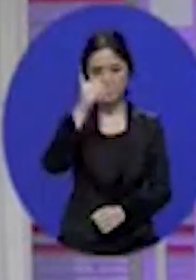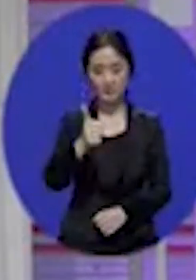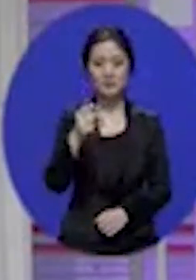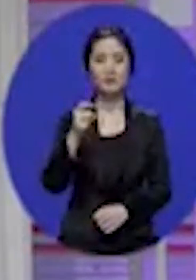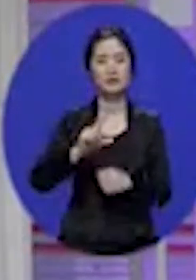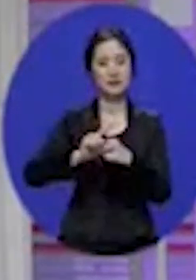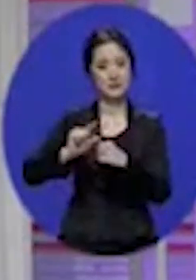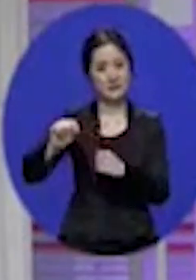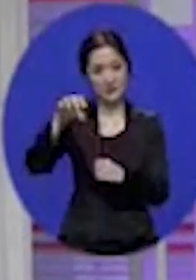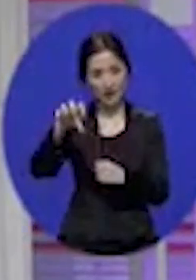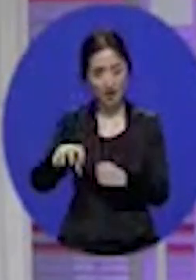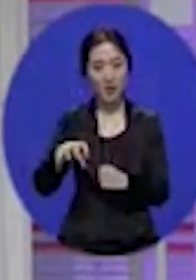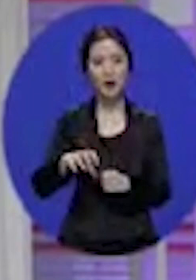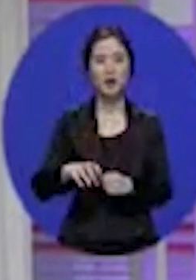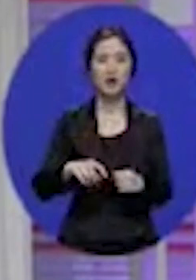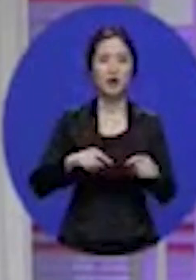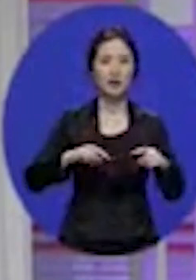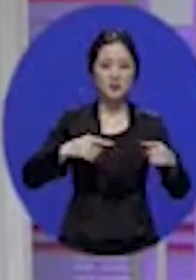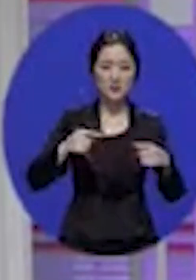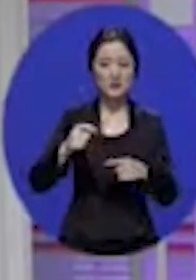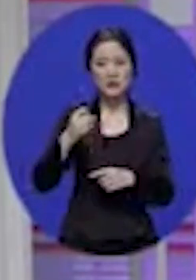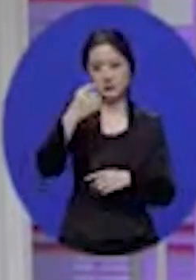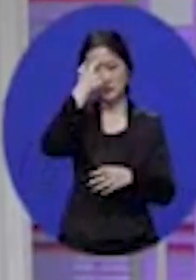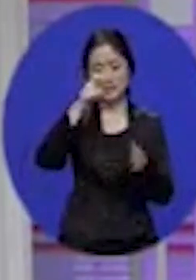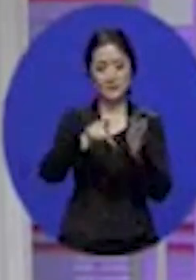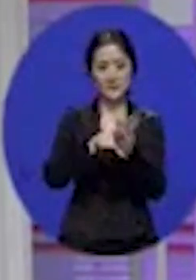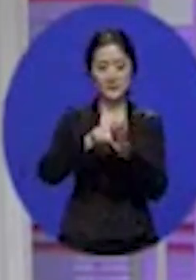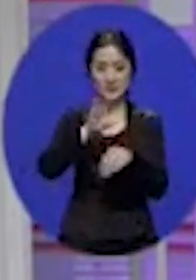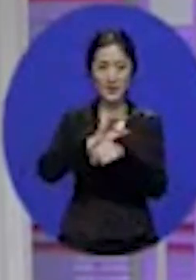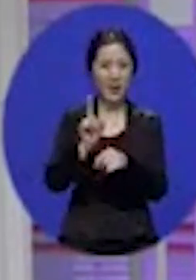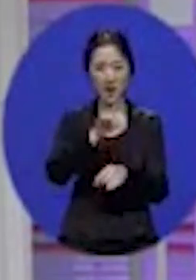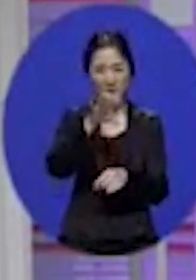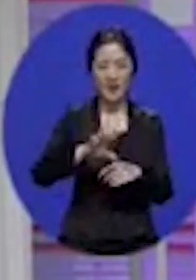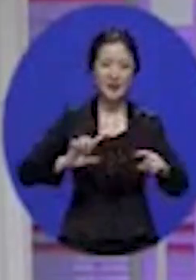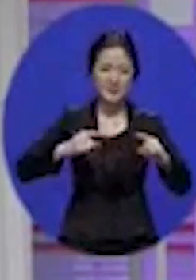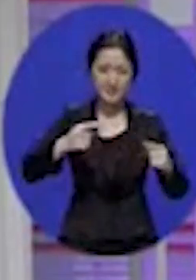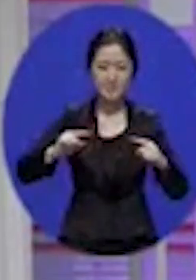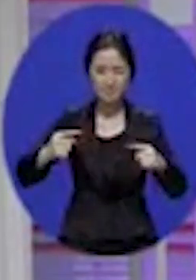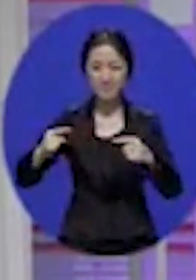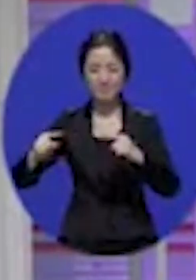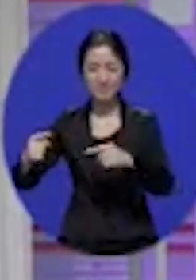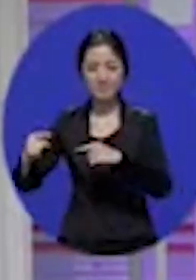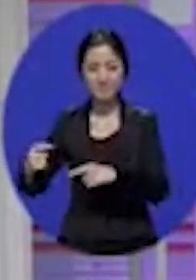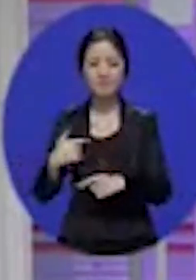지방 MBC, 또 기독교 방송까지 정말 모든